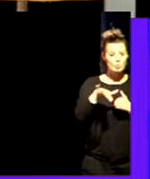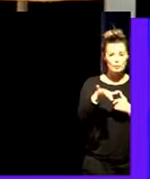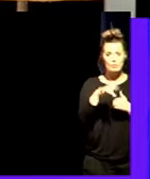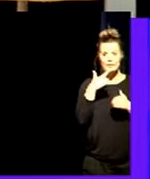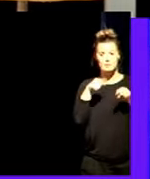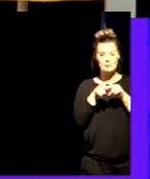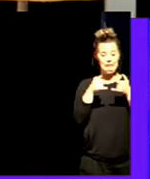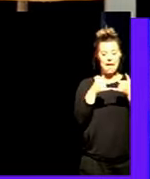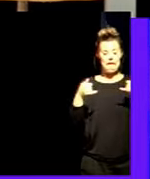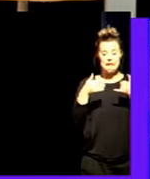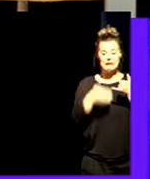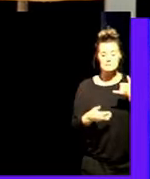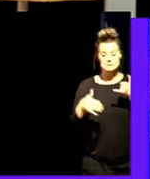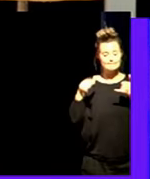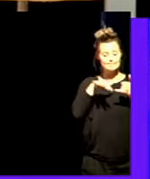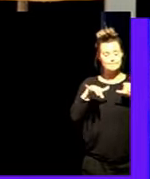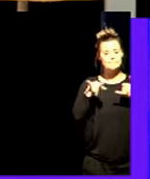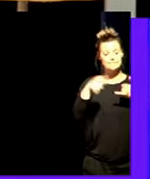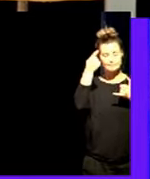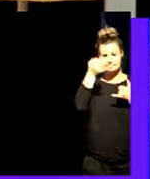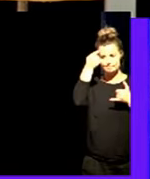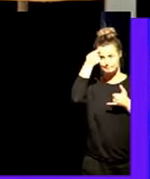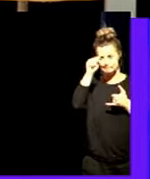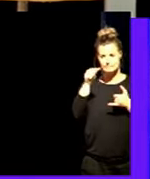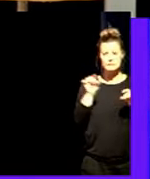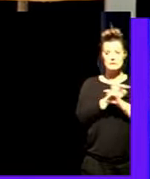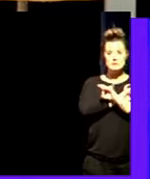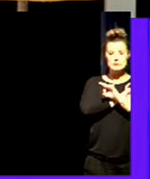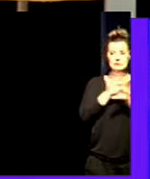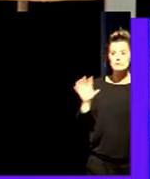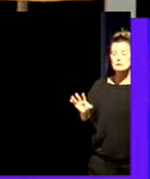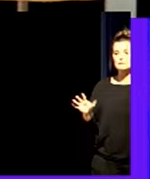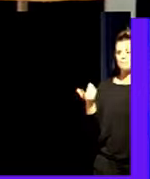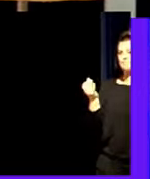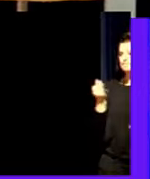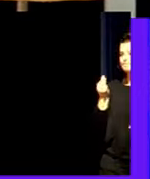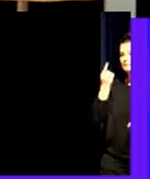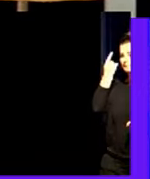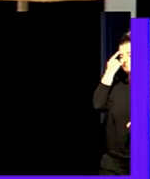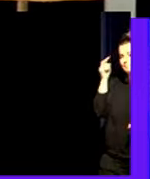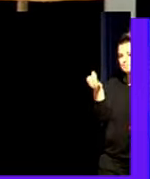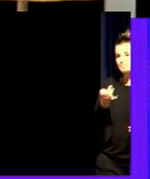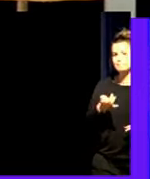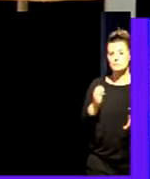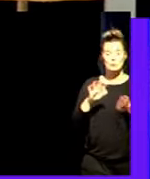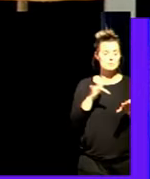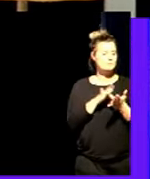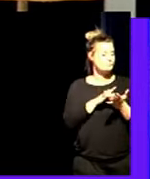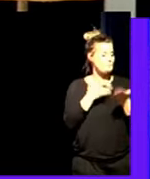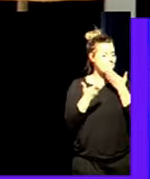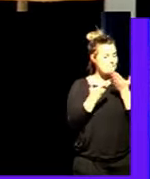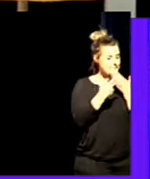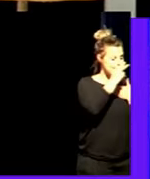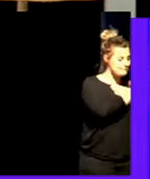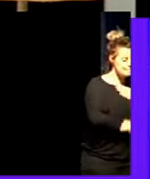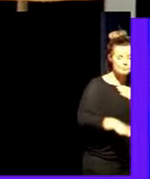horiek eta hori bete ere jakin izan behar dugu. Eta claro, zein da oihartzun? Claro, gaudenean hitz egiten, ezta? Nerabe eta